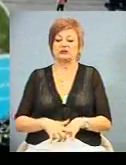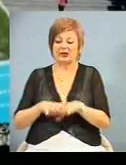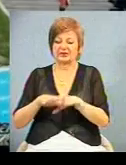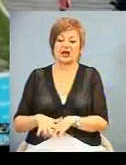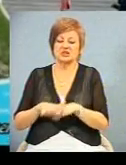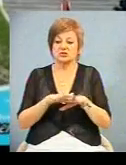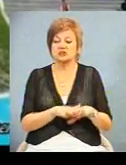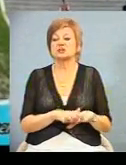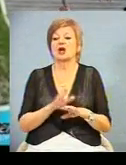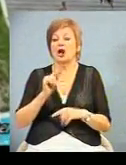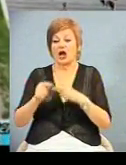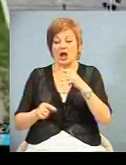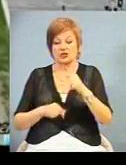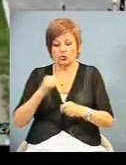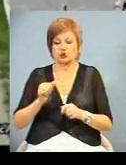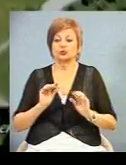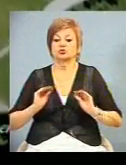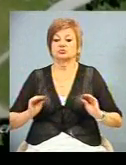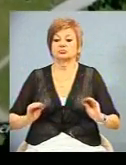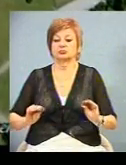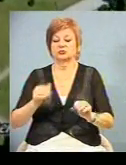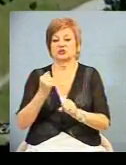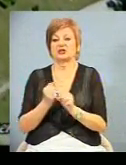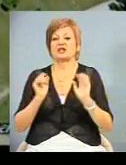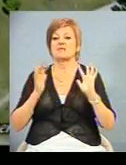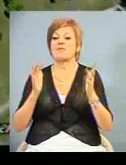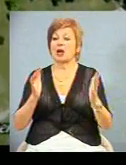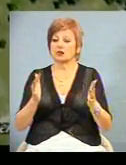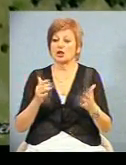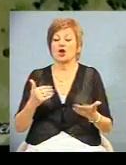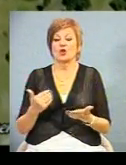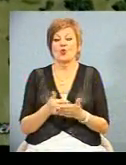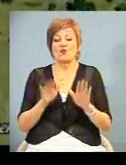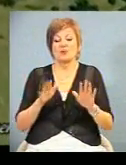через рік розпочнеться благоустрій території для створення парку. На будівництво нової зони